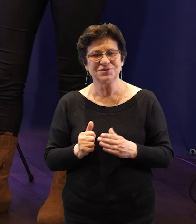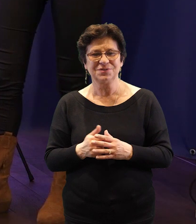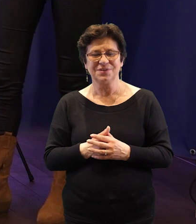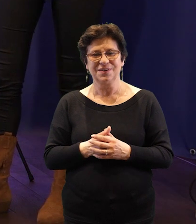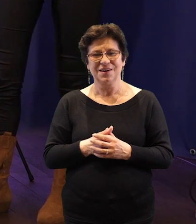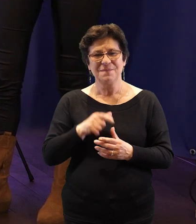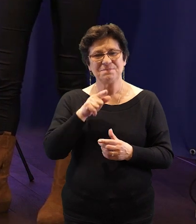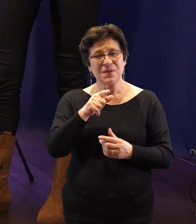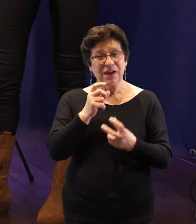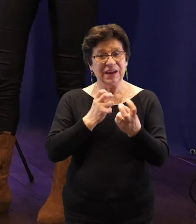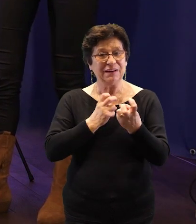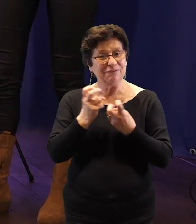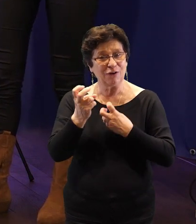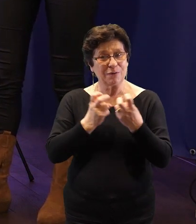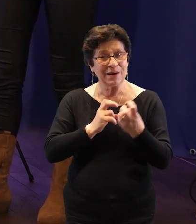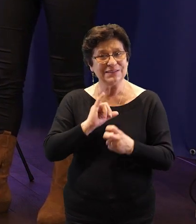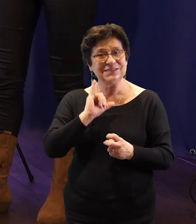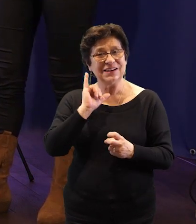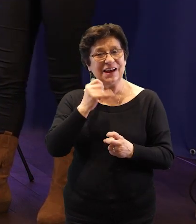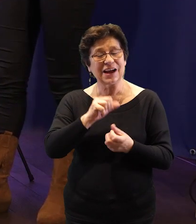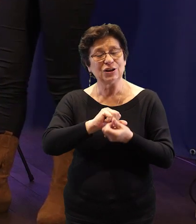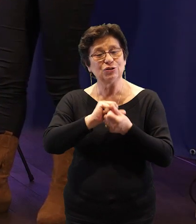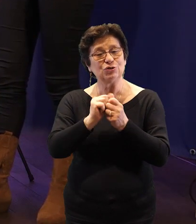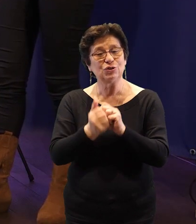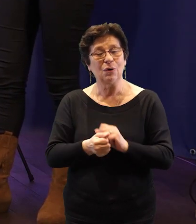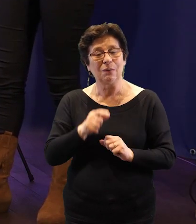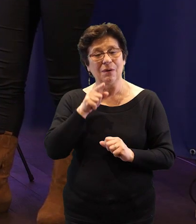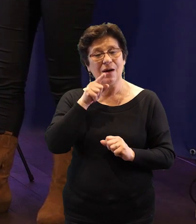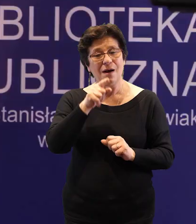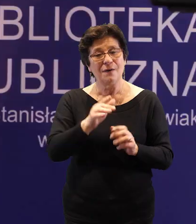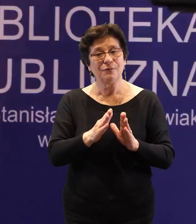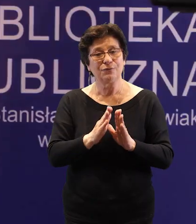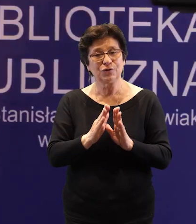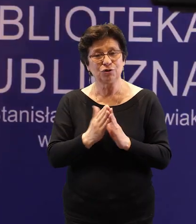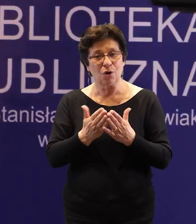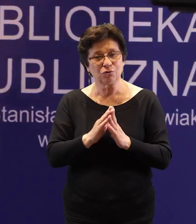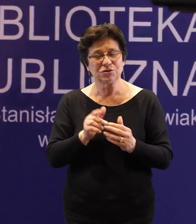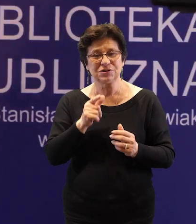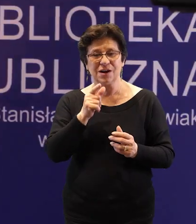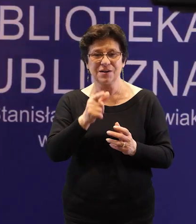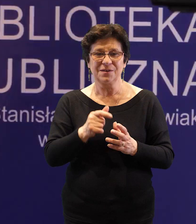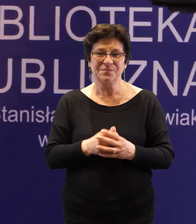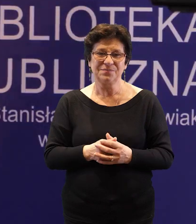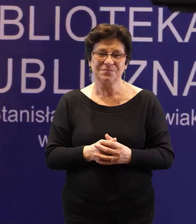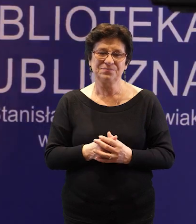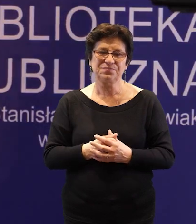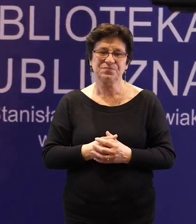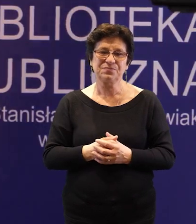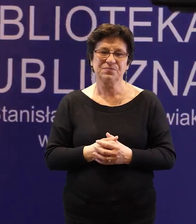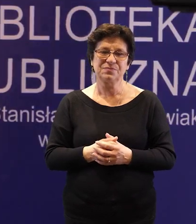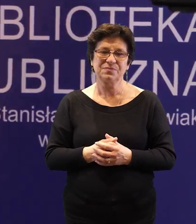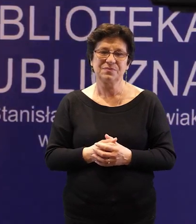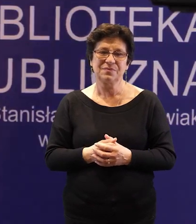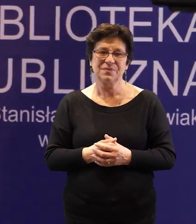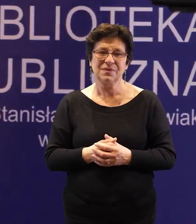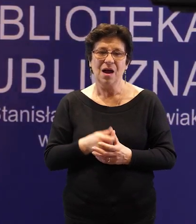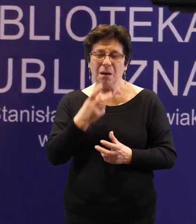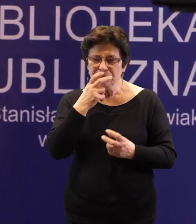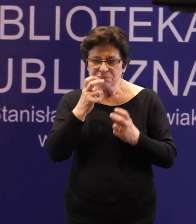z informacjami, które do tej pory posiadamy i zweryfikować jeszcze raz pewne